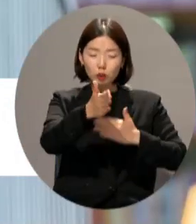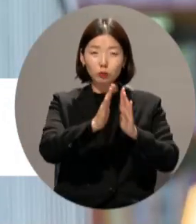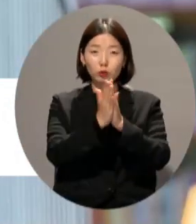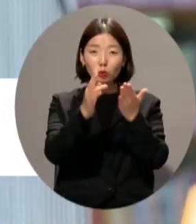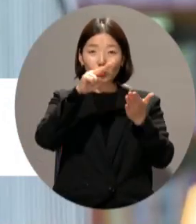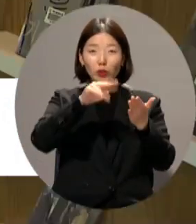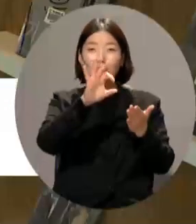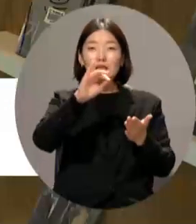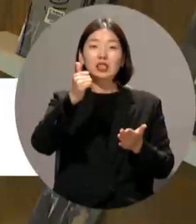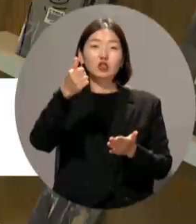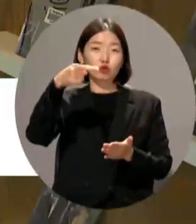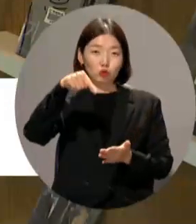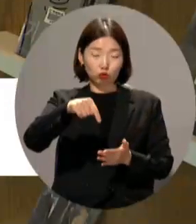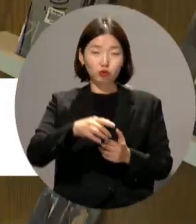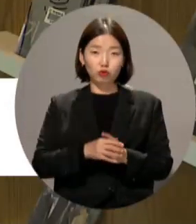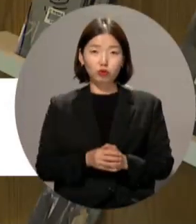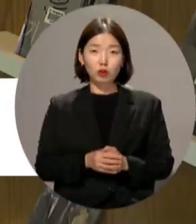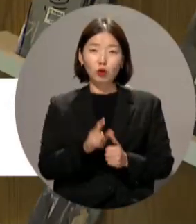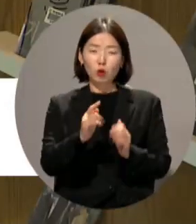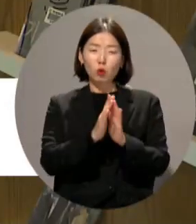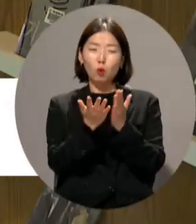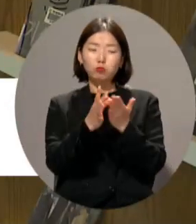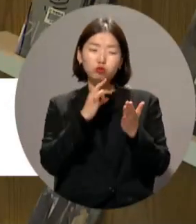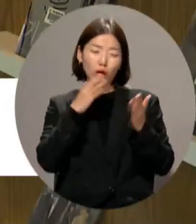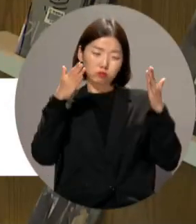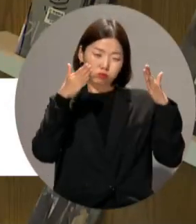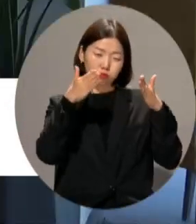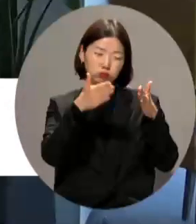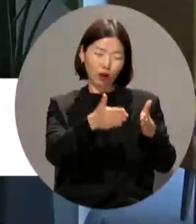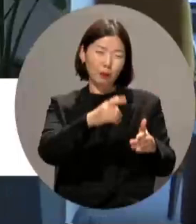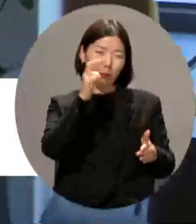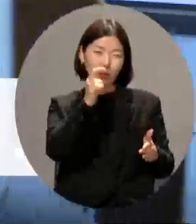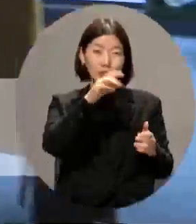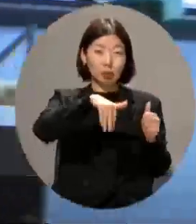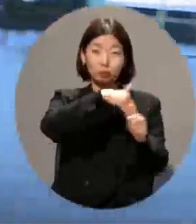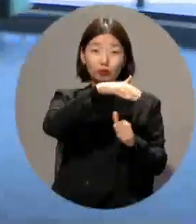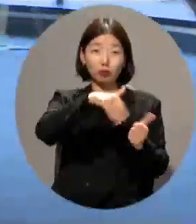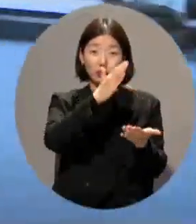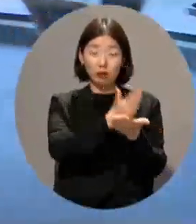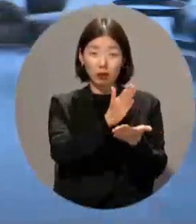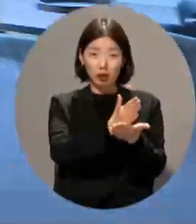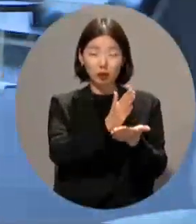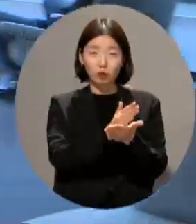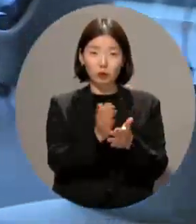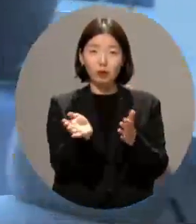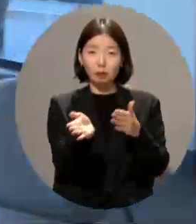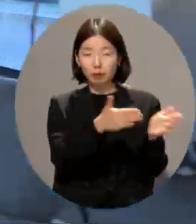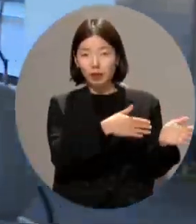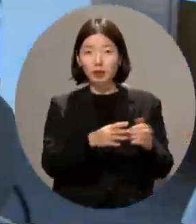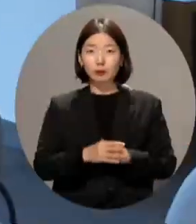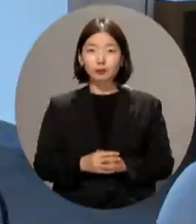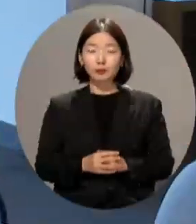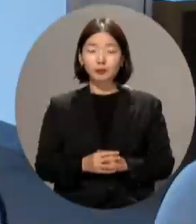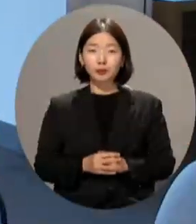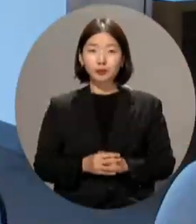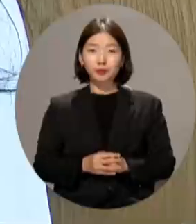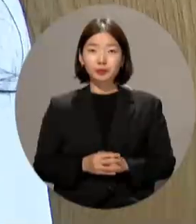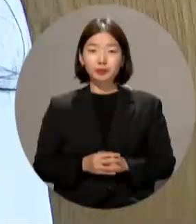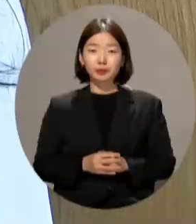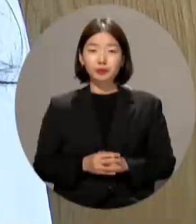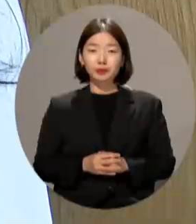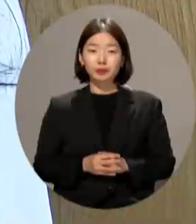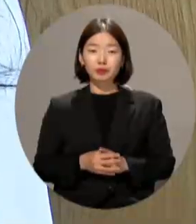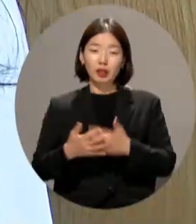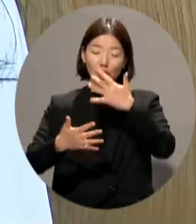도서관인 인우도서관. 그동안 공부에만 몰두하는 딱딱한 분위기의 도서관 개념을 벗어던졌습니다.